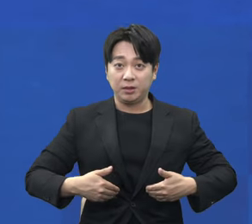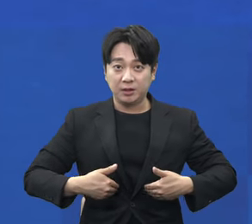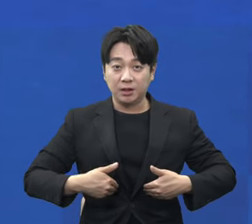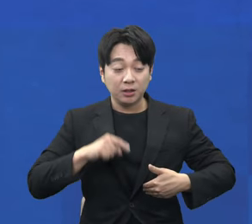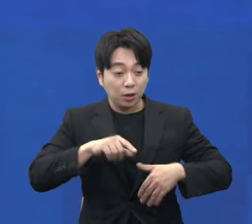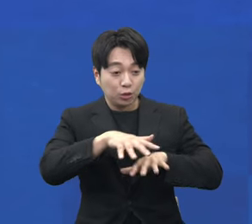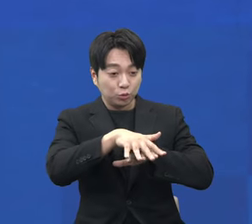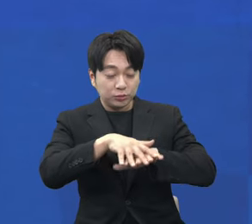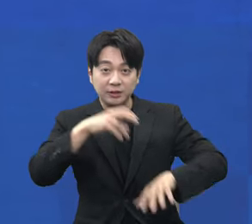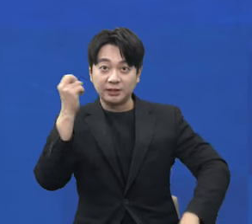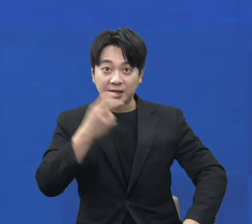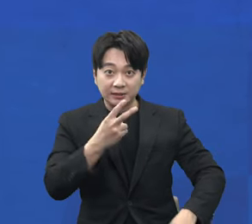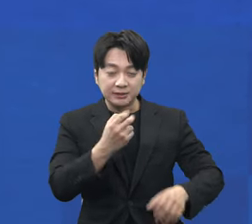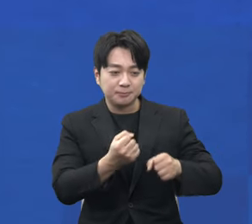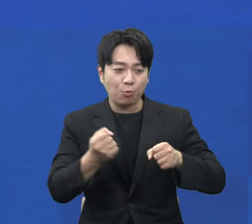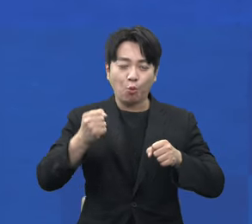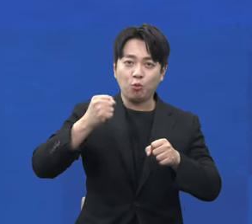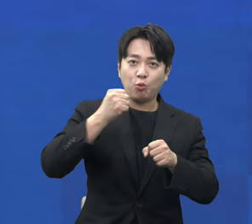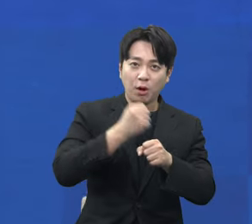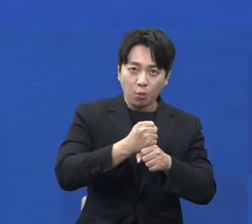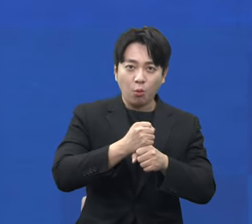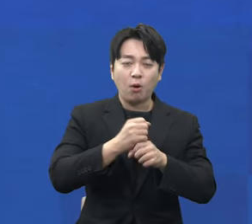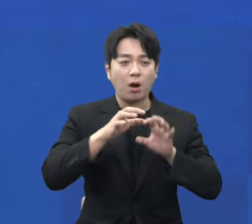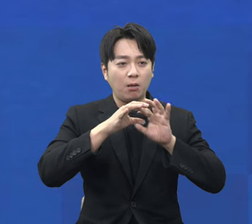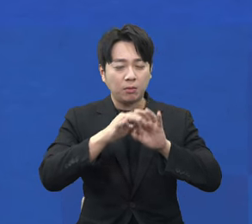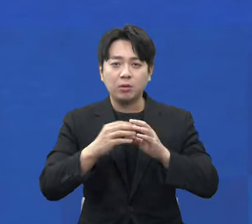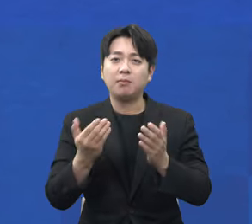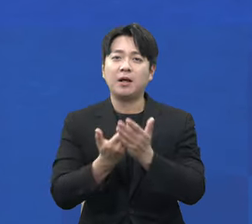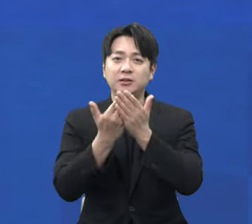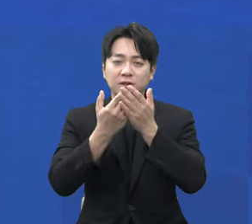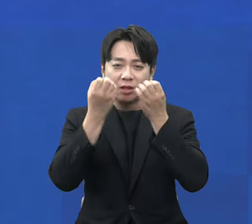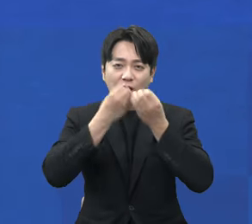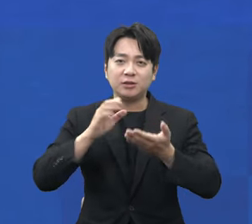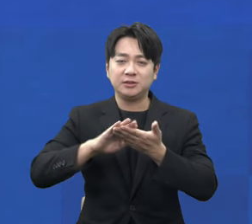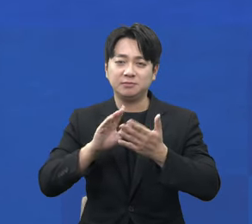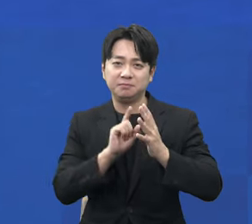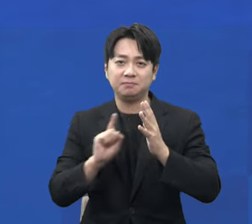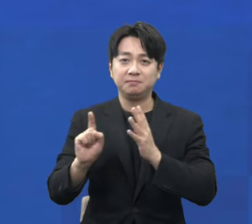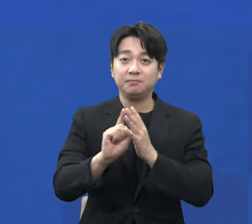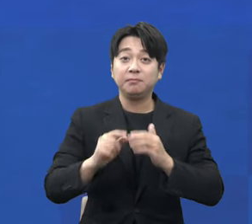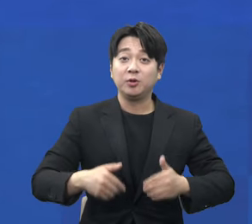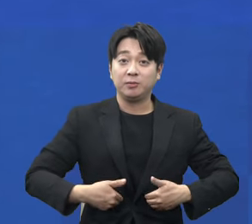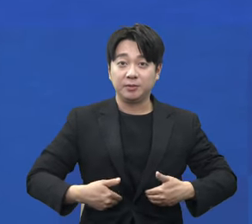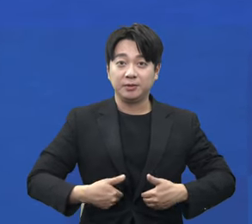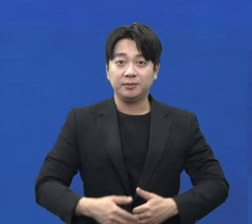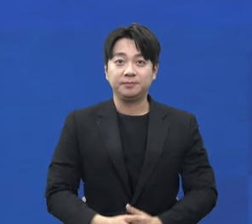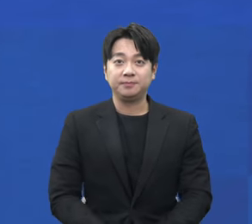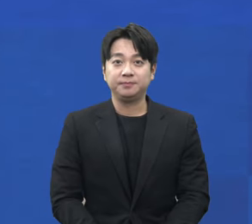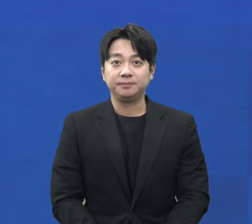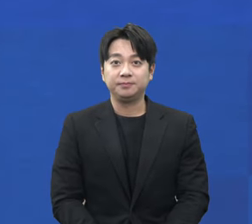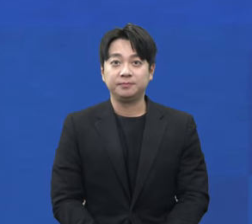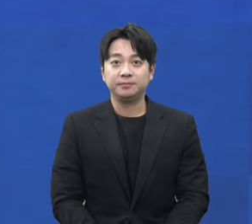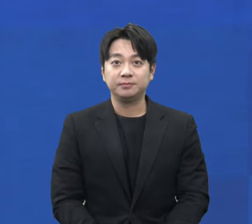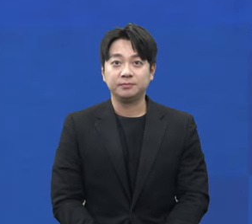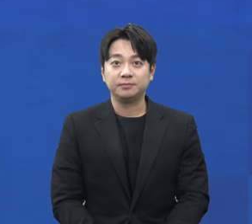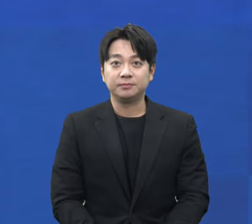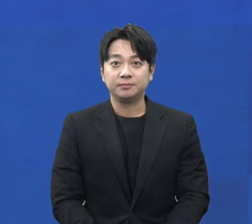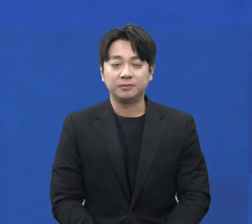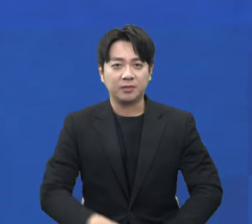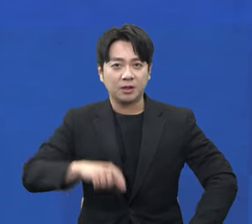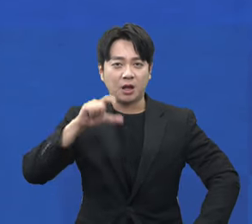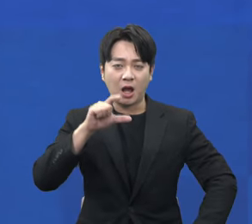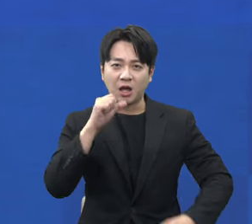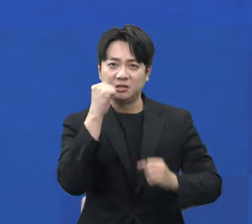지속 가능한 위원회로서 혁신해야 합니다 앞으로 나아갈 튼튼한 엔진을 만들어야